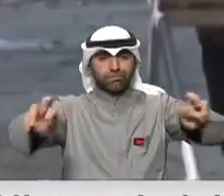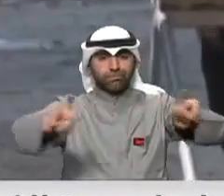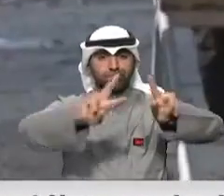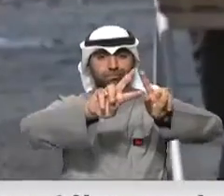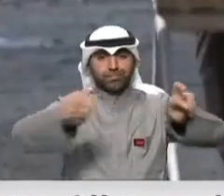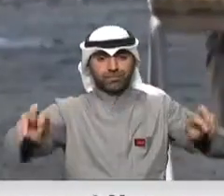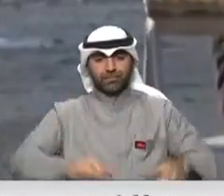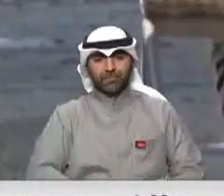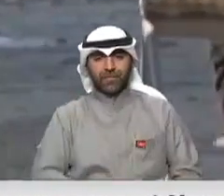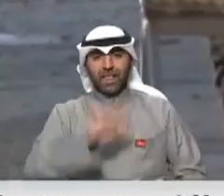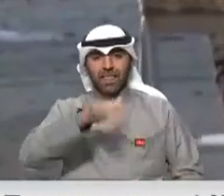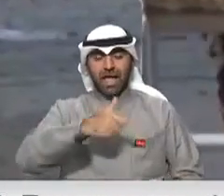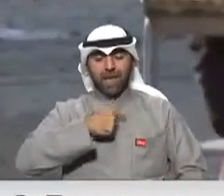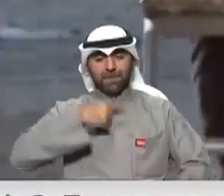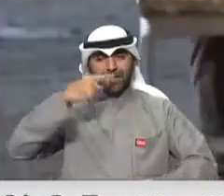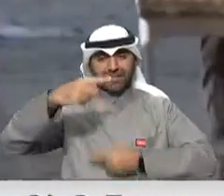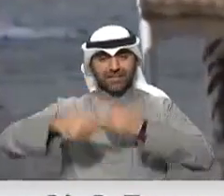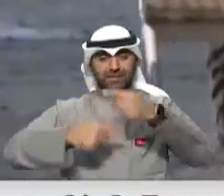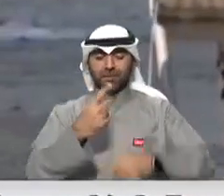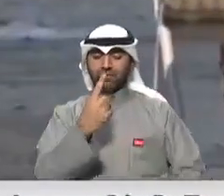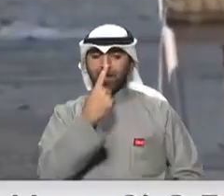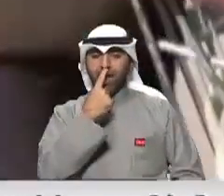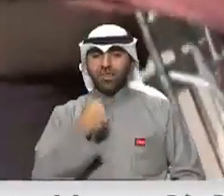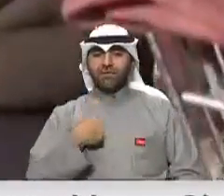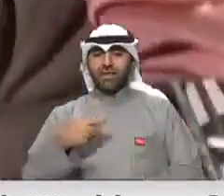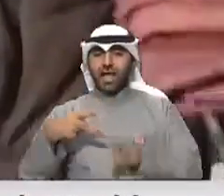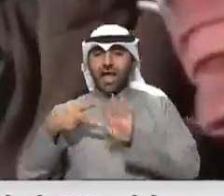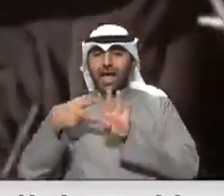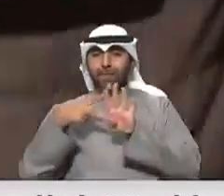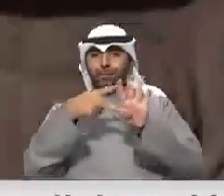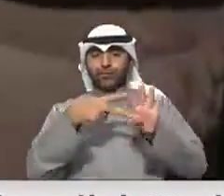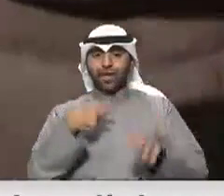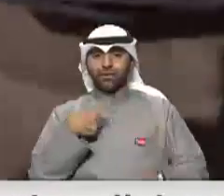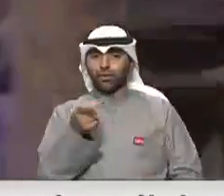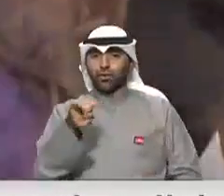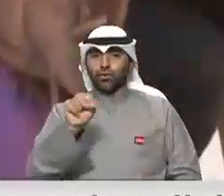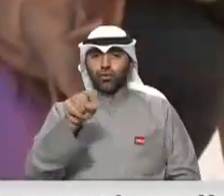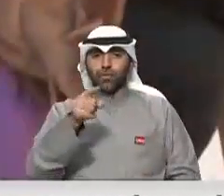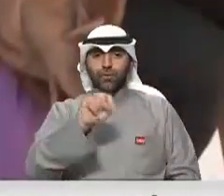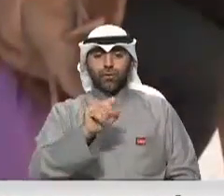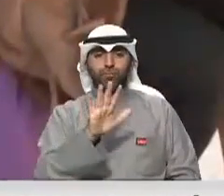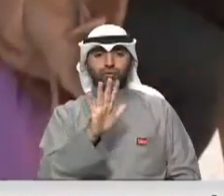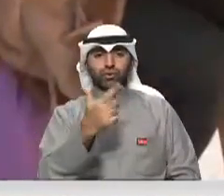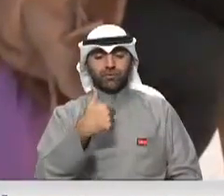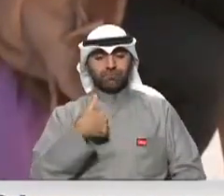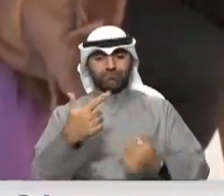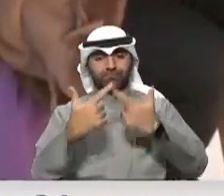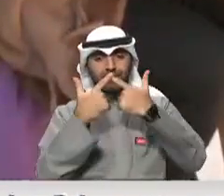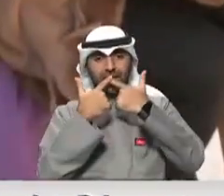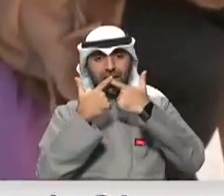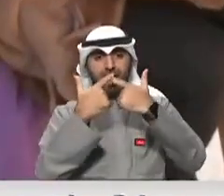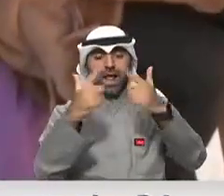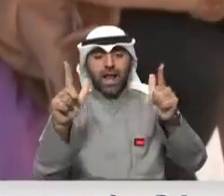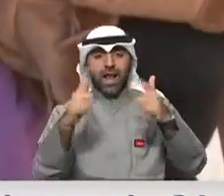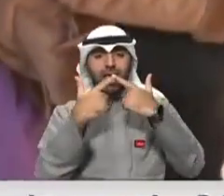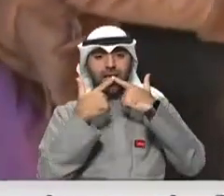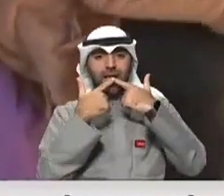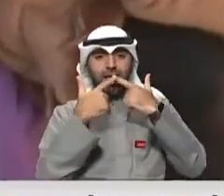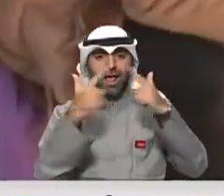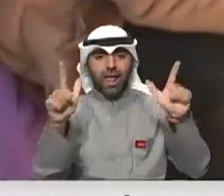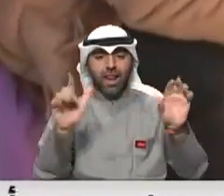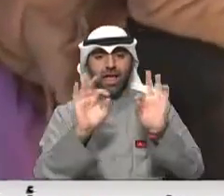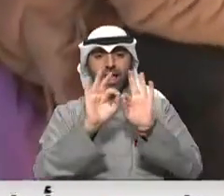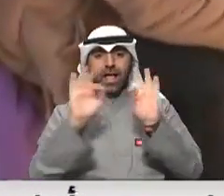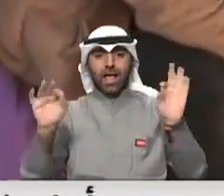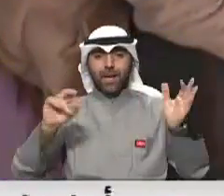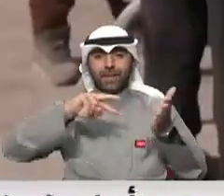وأيضا ظهورنا على الهواء مباشرة في نشرات الأخبار السابقة أنه جميع الفرق المتواجدة من منظمات